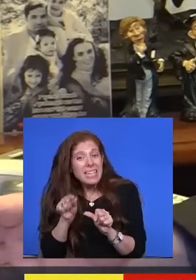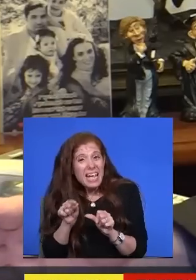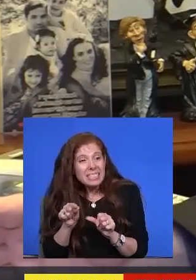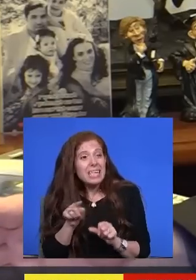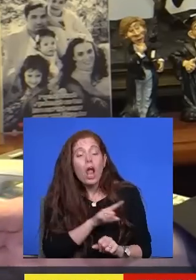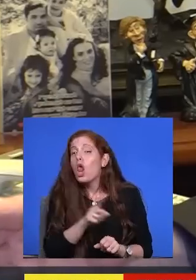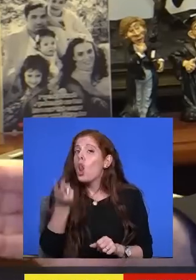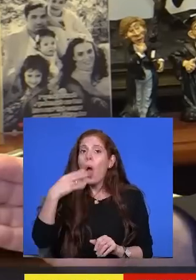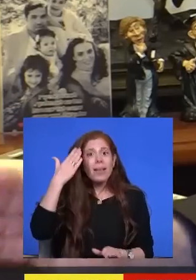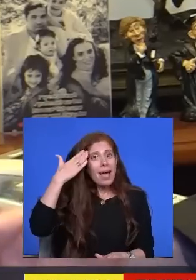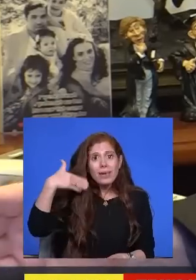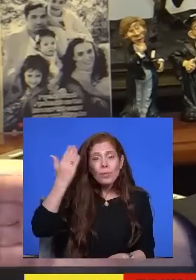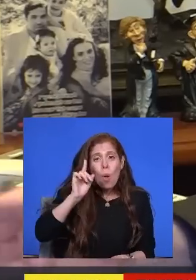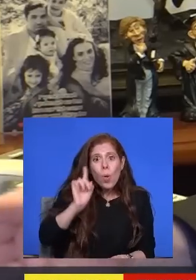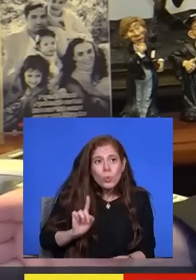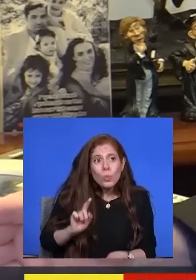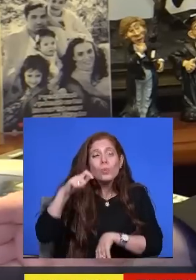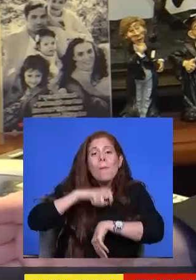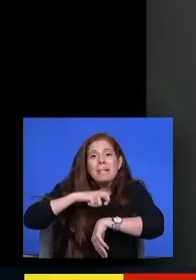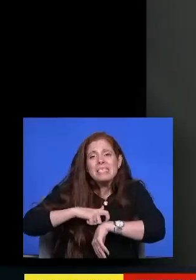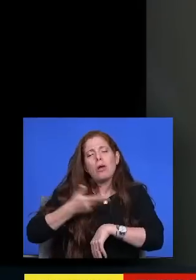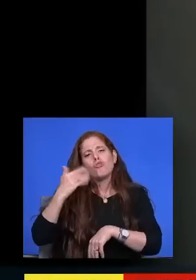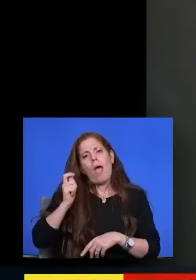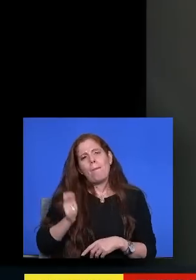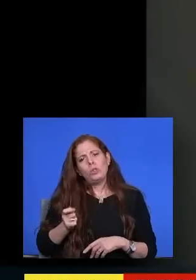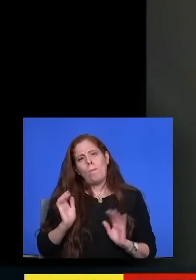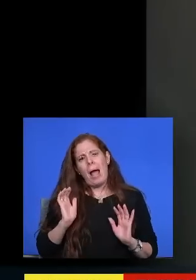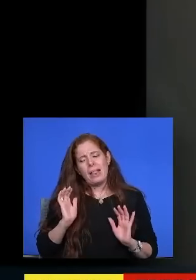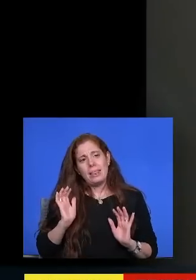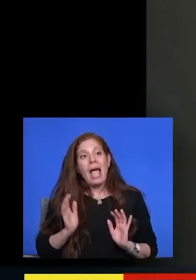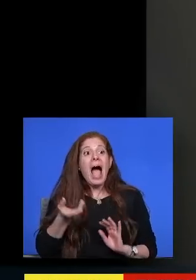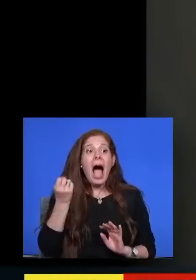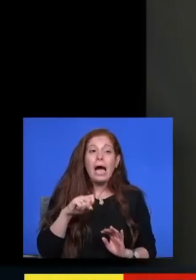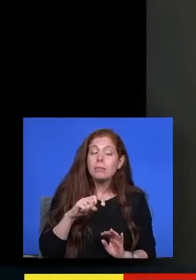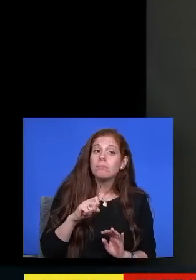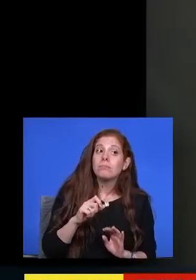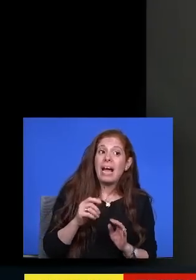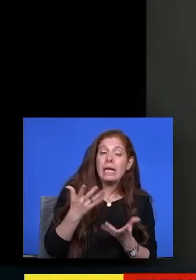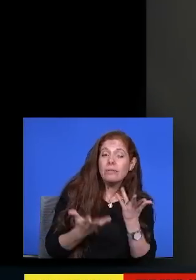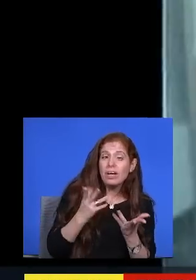ידוע בעת שהיה משפט. האם הספק הזה יכול להתגבר